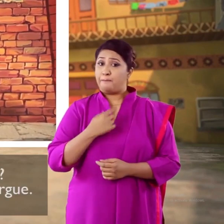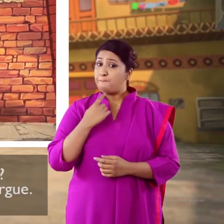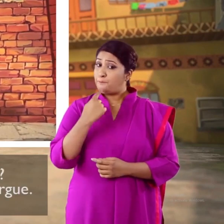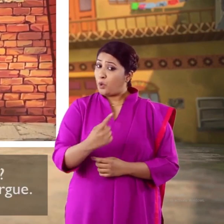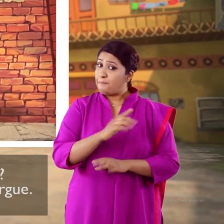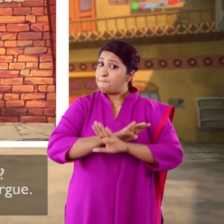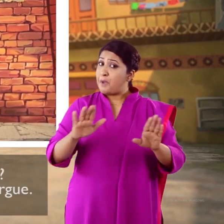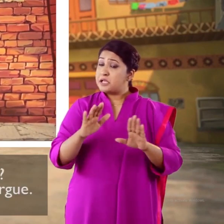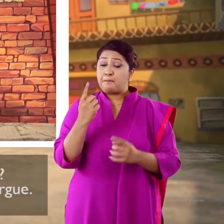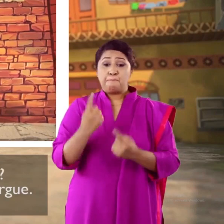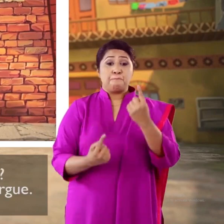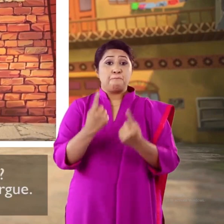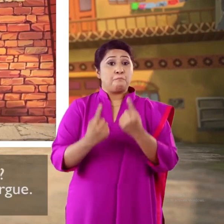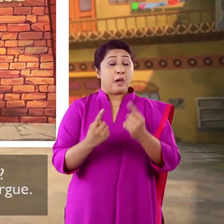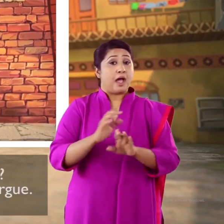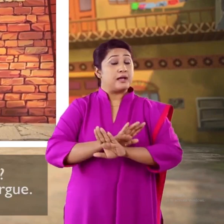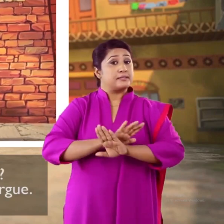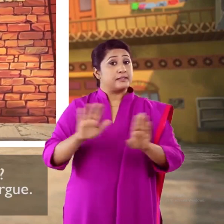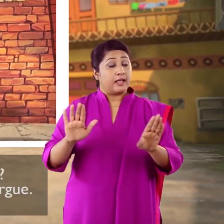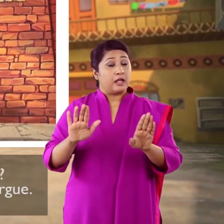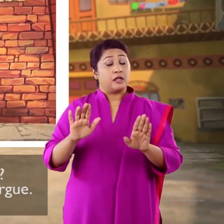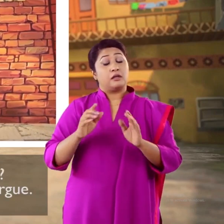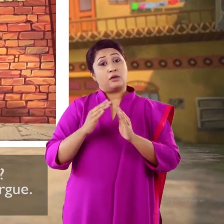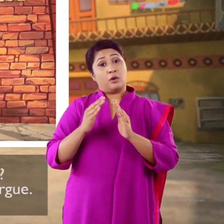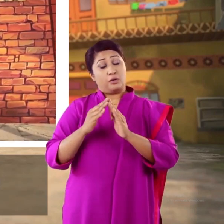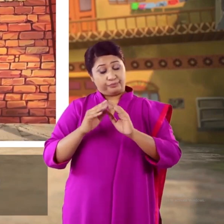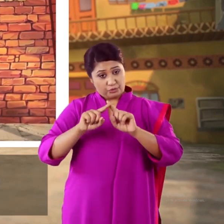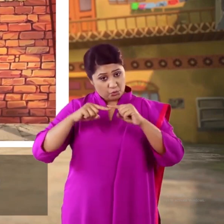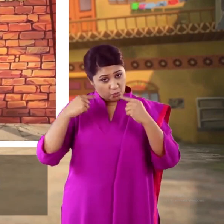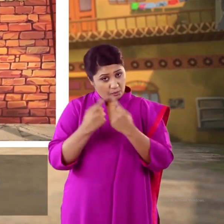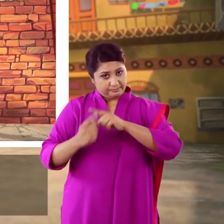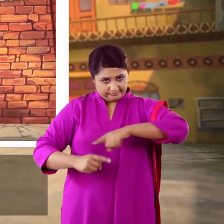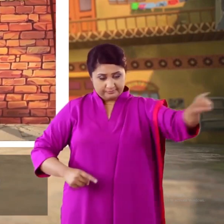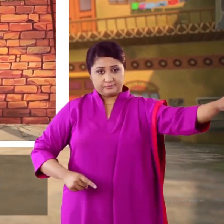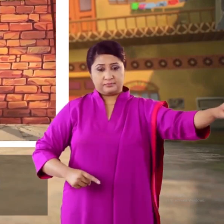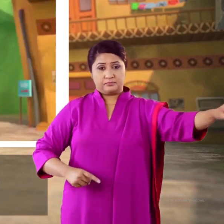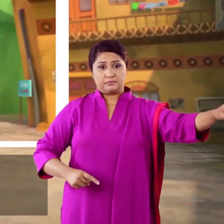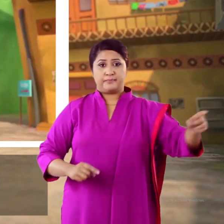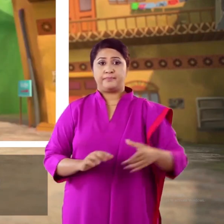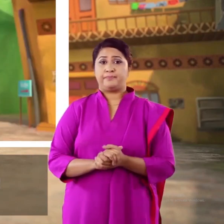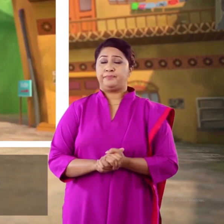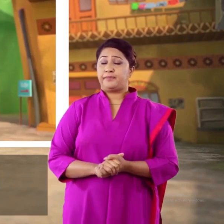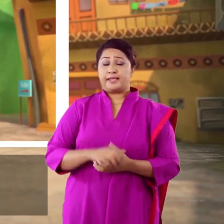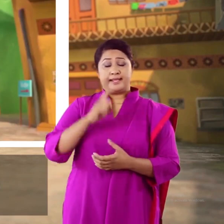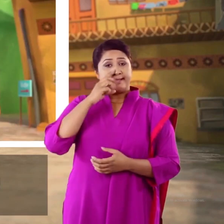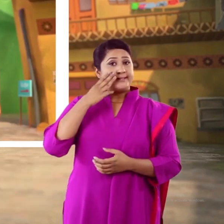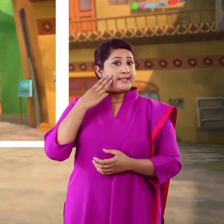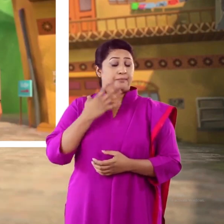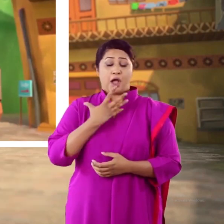मैं कह रहा हूँ ना, वो हमसे अलग है, बहस मत करो और अपने कमरे में जाओ। जाओ।